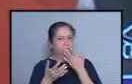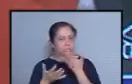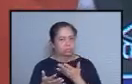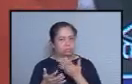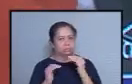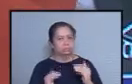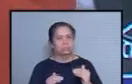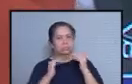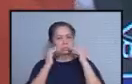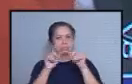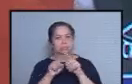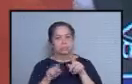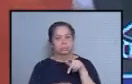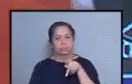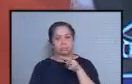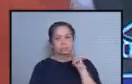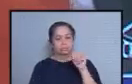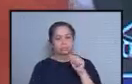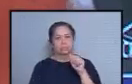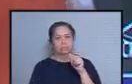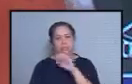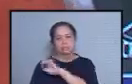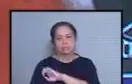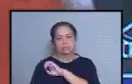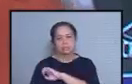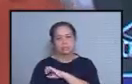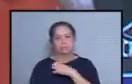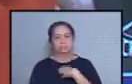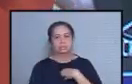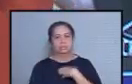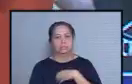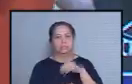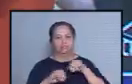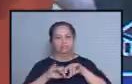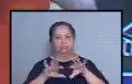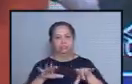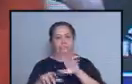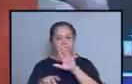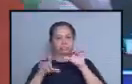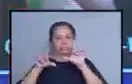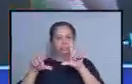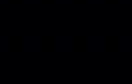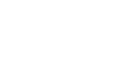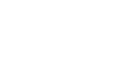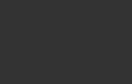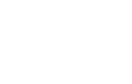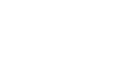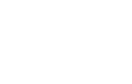Iakyat din daw ng PMA sa Commission on Ethics ang reklamo sa nag-viral na doktor.